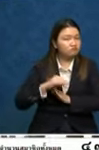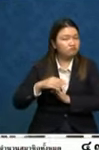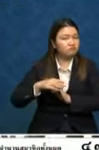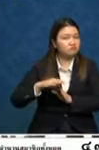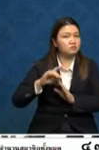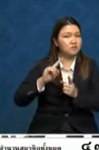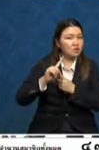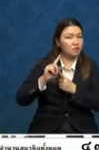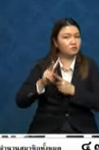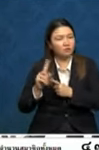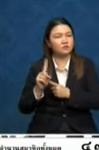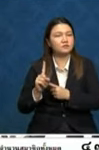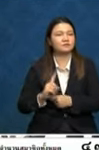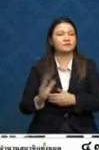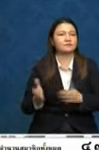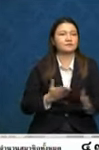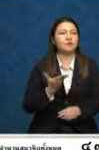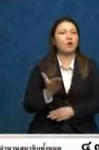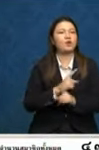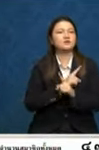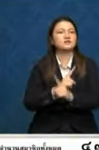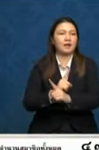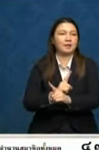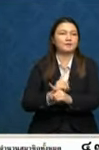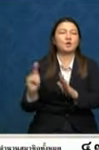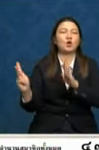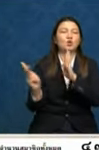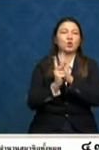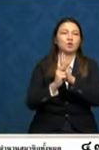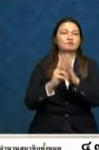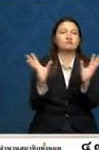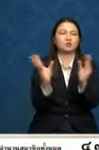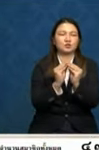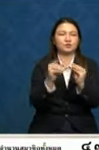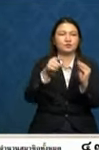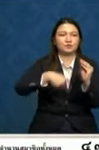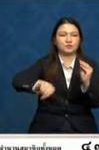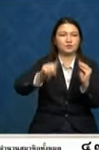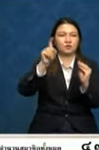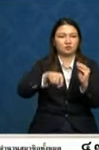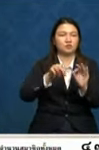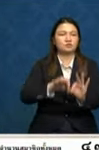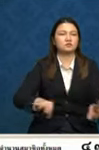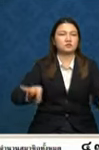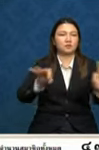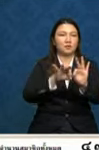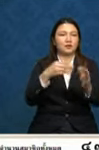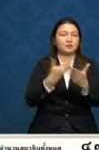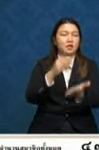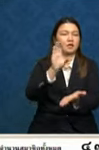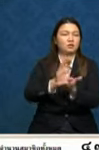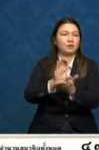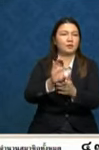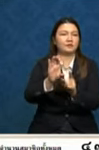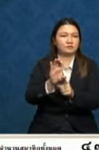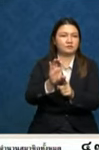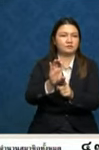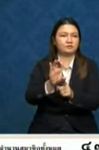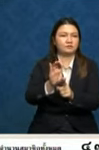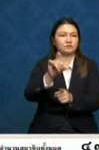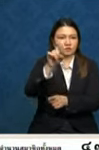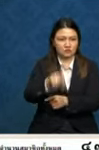ครับขอยึดหลักการนะครับตามข้อบังคับนะครับเพราะว่าเป็นเรื่องสำคัญเรื่องงบประมาณนะครับ